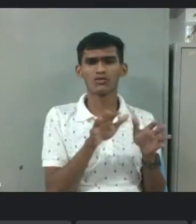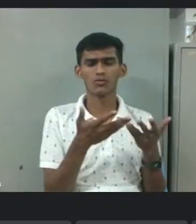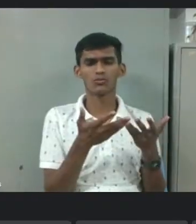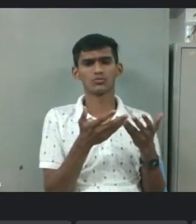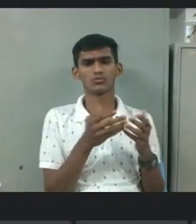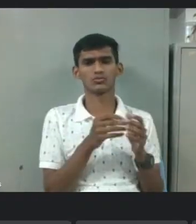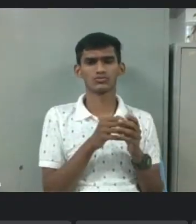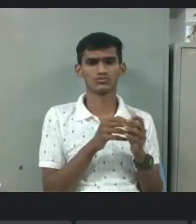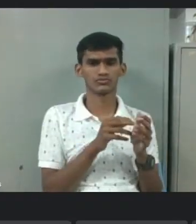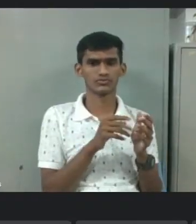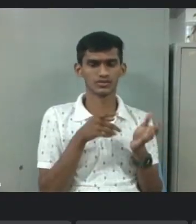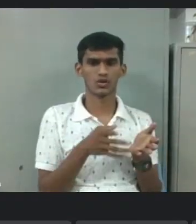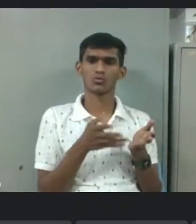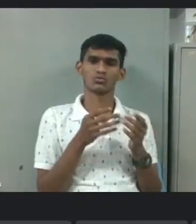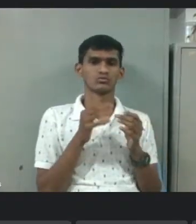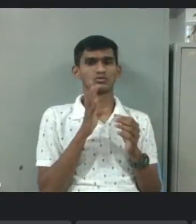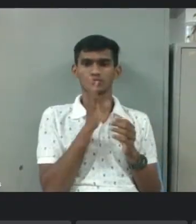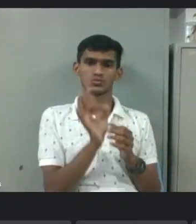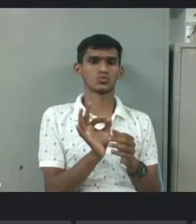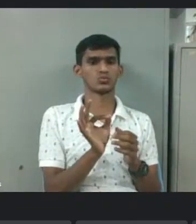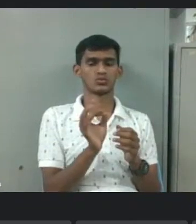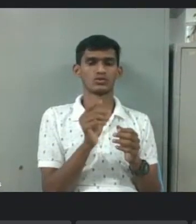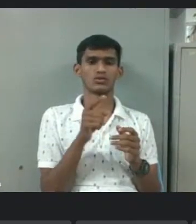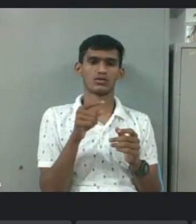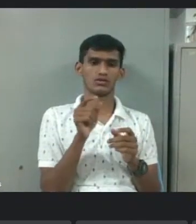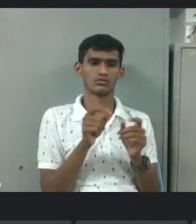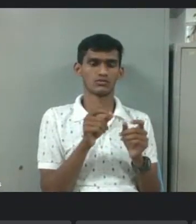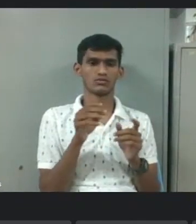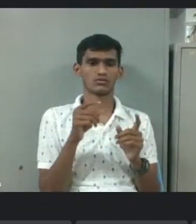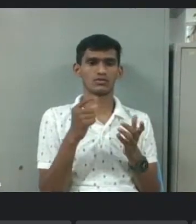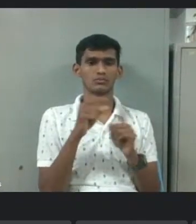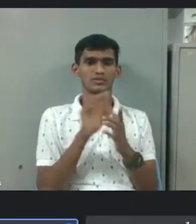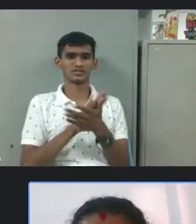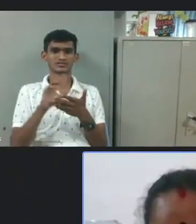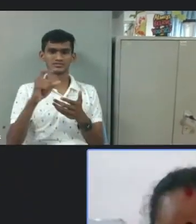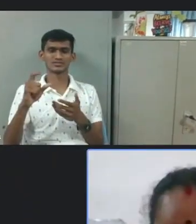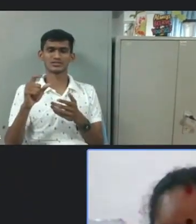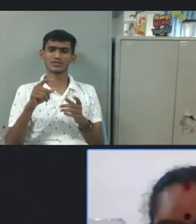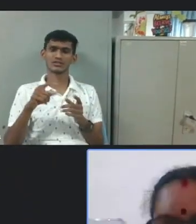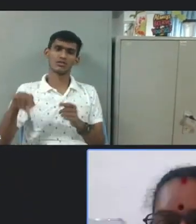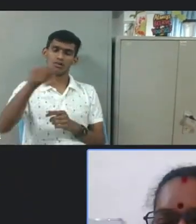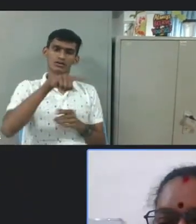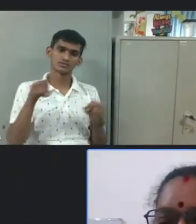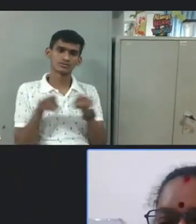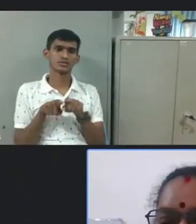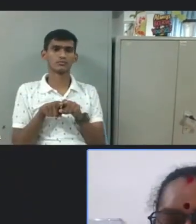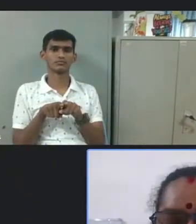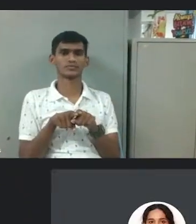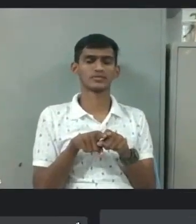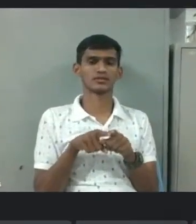ഇതാണ് റിയാലിറ്റി. ഇത് നമ്മുടെ പ്രൈമറി ഹെൽത്ത് സെന്ററുകളിൽ നിന്നല്ല, ഒരു മെഡിക്കൽ കാരണം തുടക്കത്തിൽ ഡിസബിലിറ്റി മെഡിക്കൽ മോഡൽ